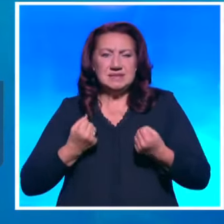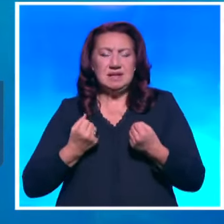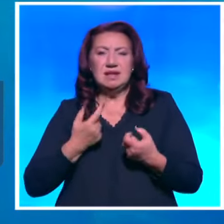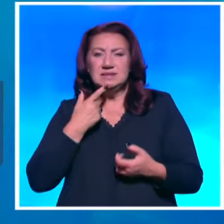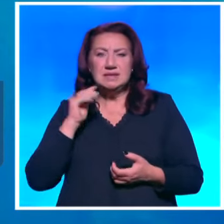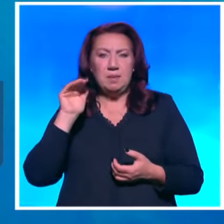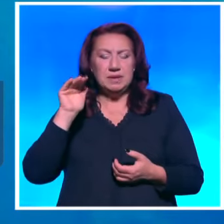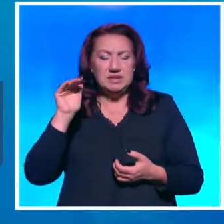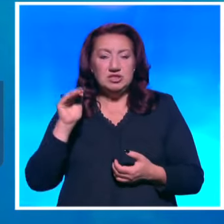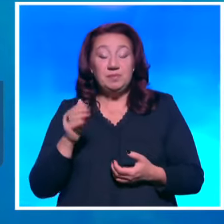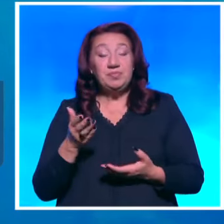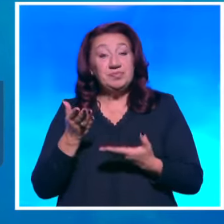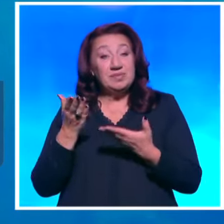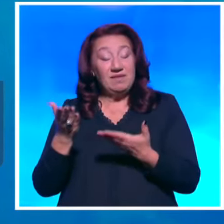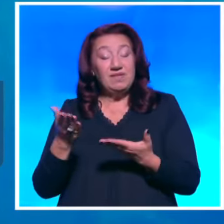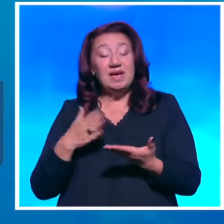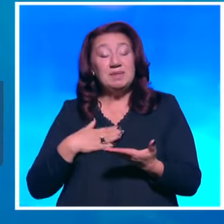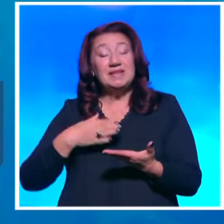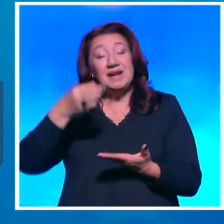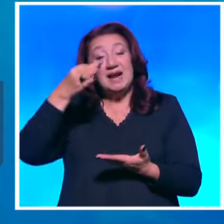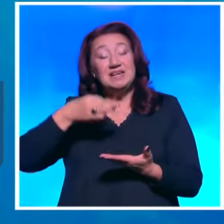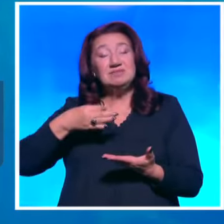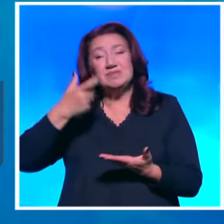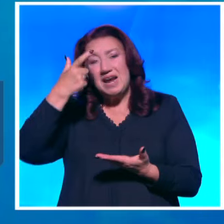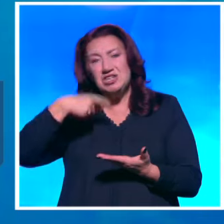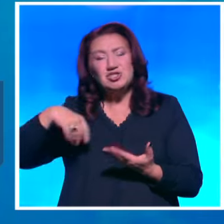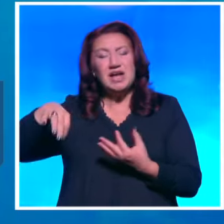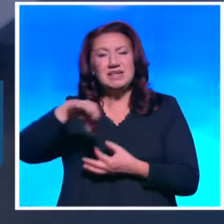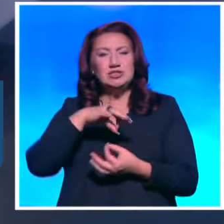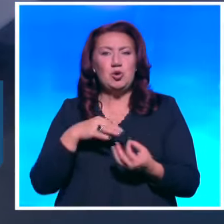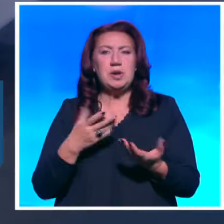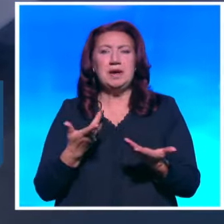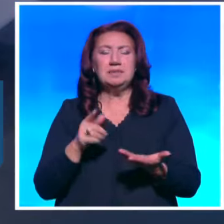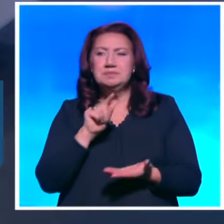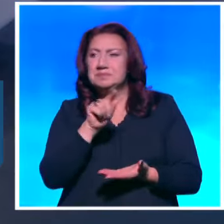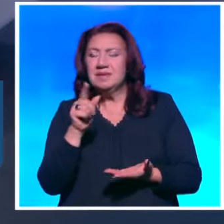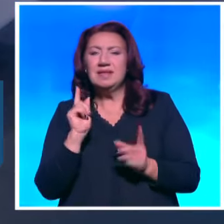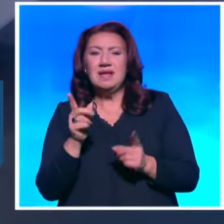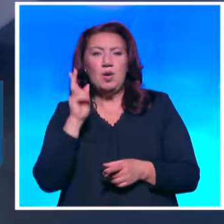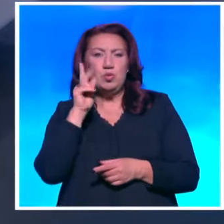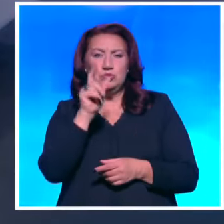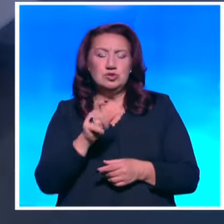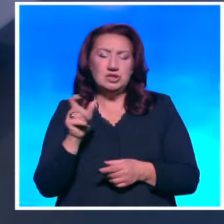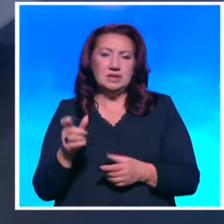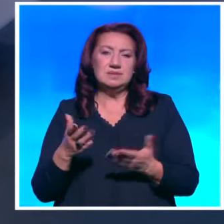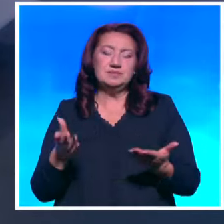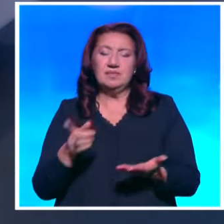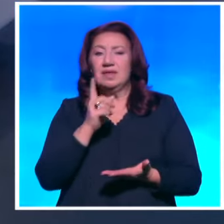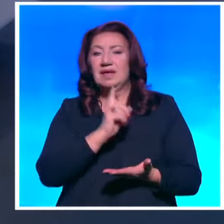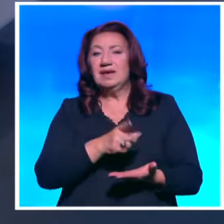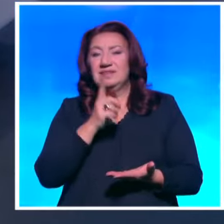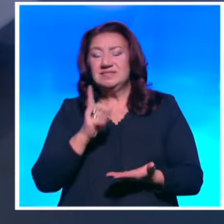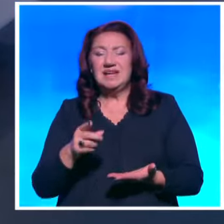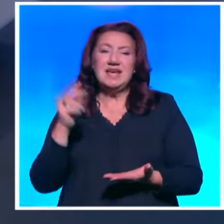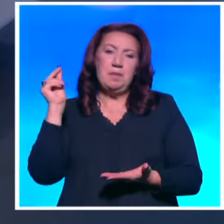будител? Имате ли лична история, някой учител? Мисля, че всеки един българин, без изключение, има своя личен